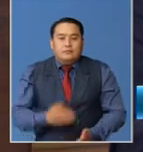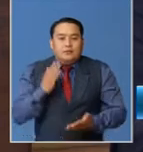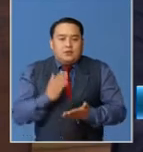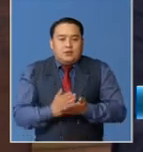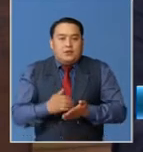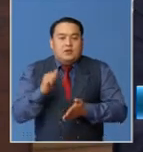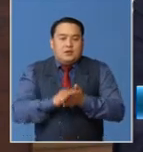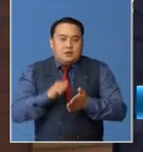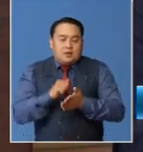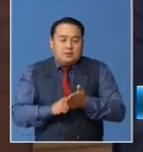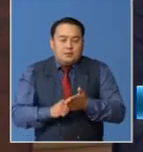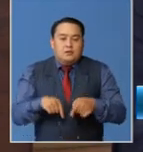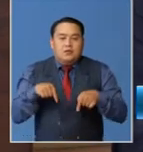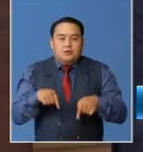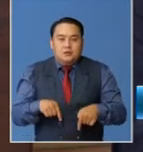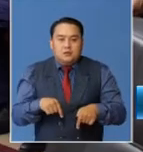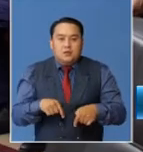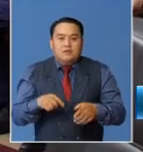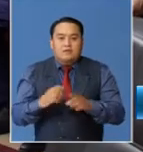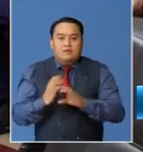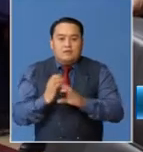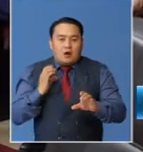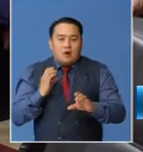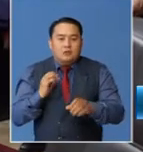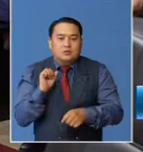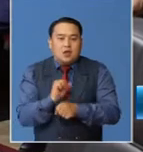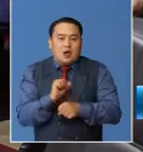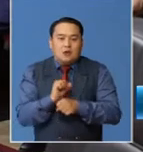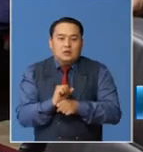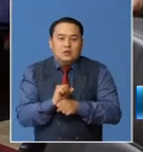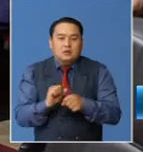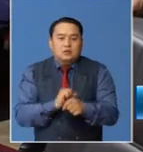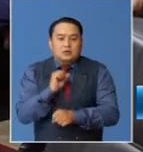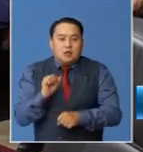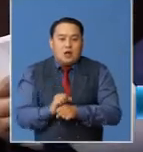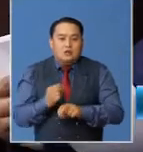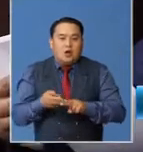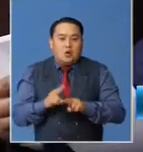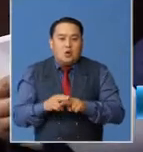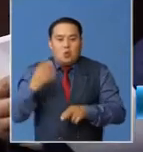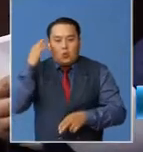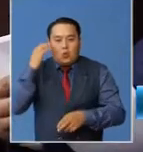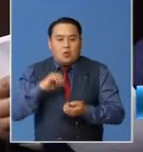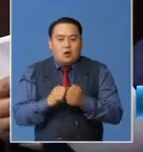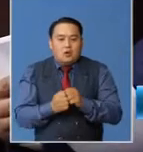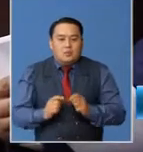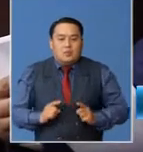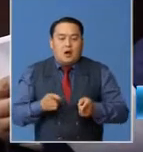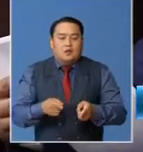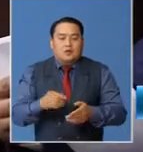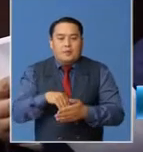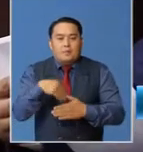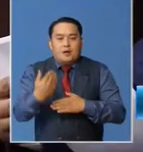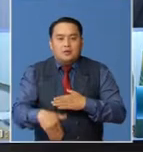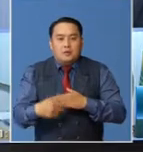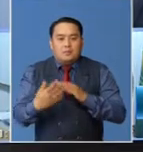рассказал зам. Акима Талдыкургана, сейчас вагоны с твердым топливом задерживаются на попутных станциях. Тем самым уголь поступает в областной центр с опозданием